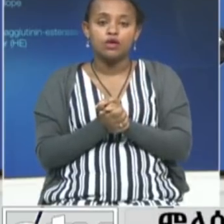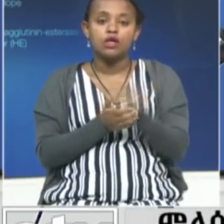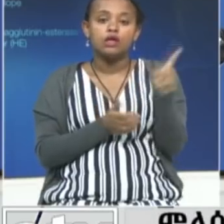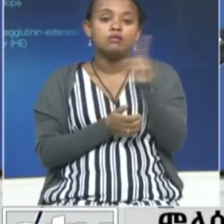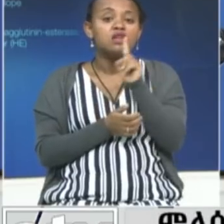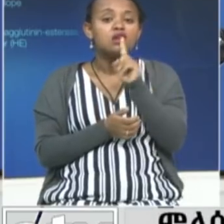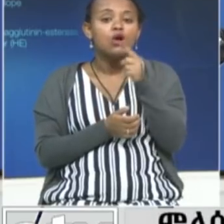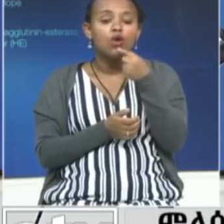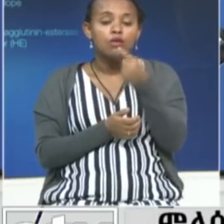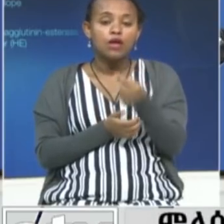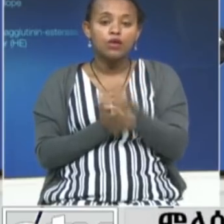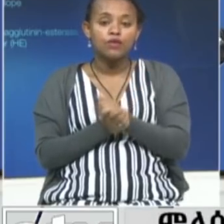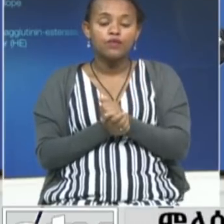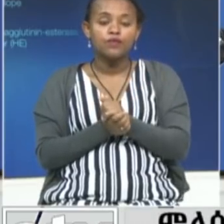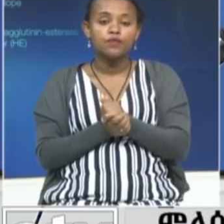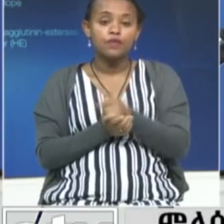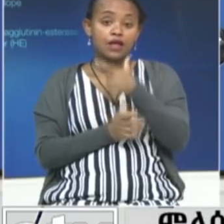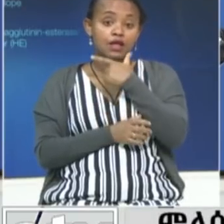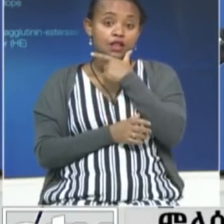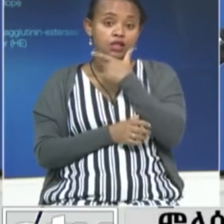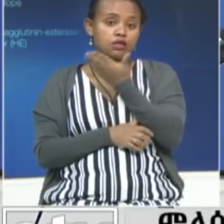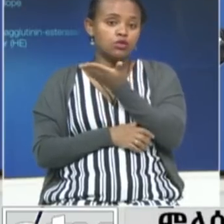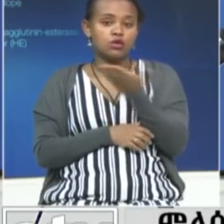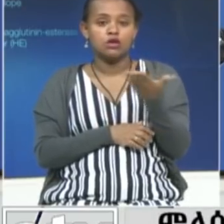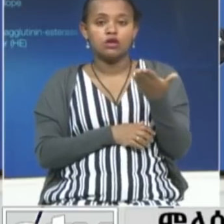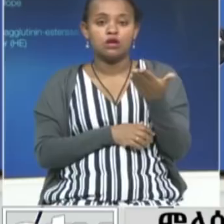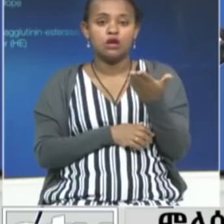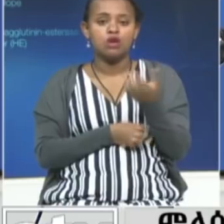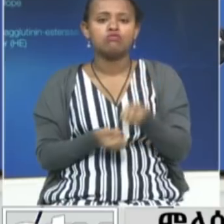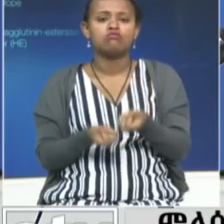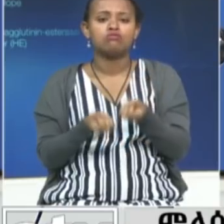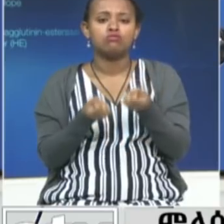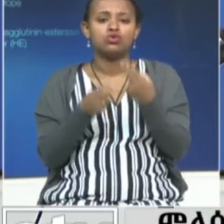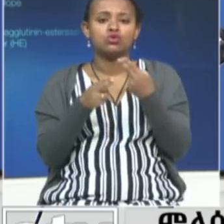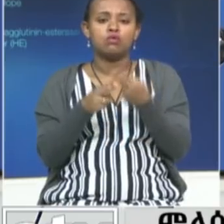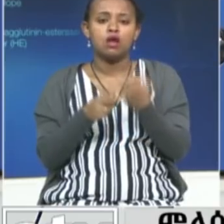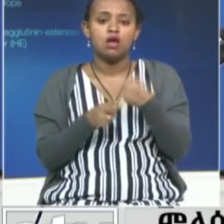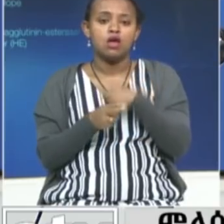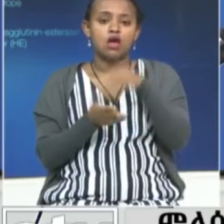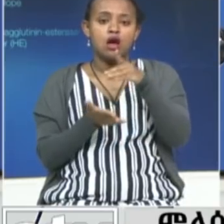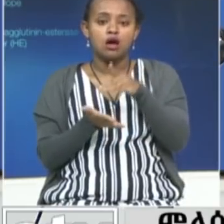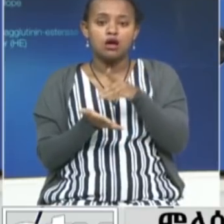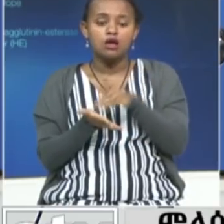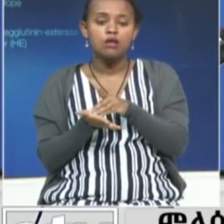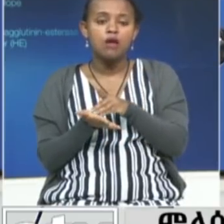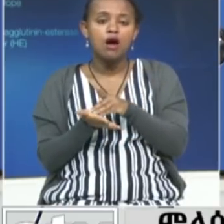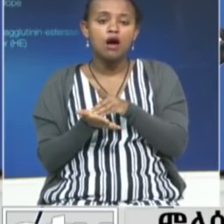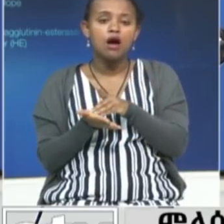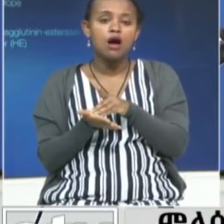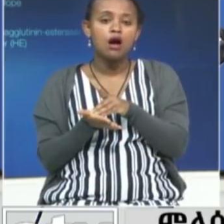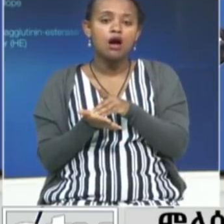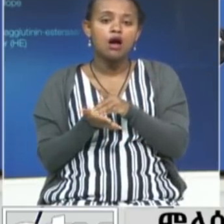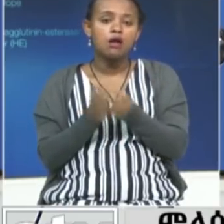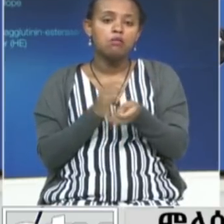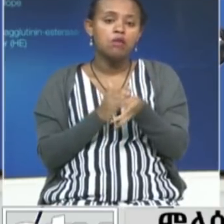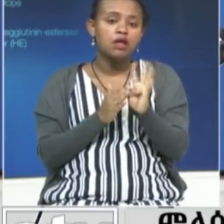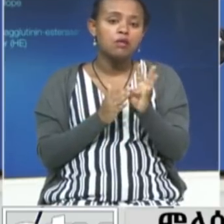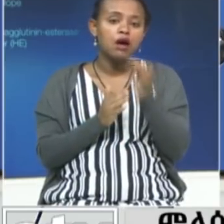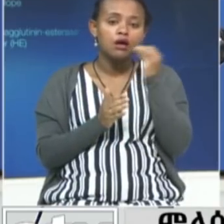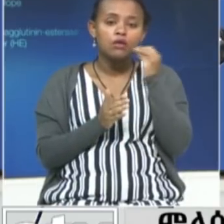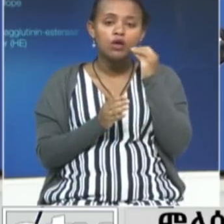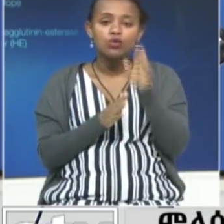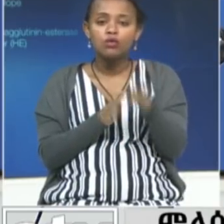ምንድነው ብለው የታዘብኩት ነገር ነው ብዙ ይባላል የኛ ከተማ አንድ ልጅም ከተማ በየባንክ ቤቱ